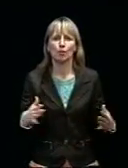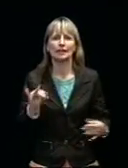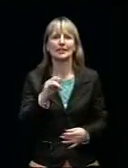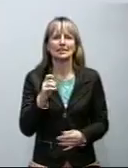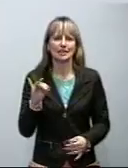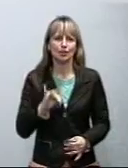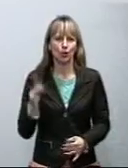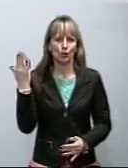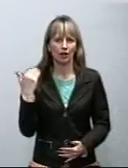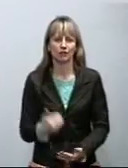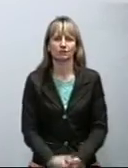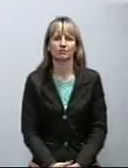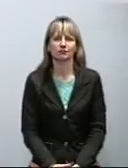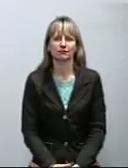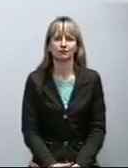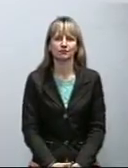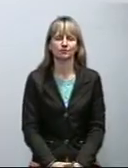історією».